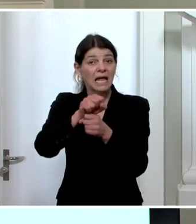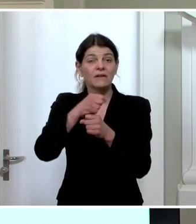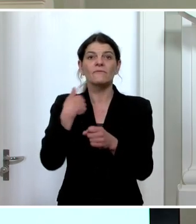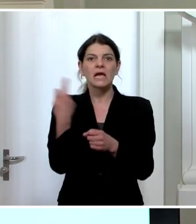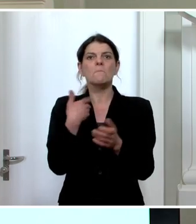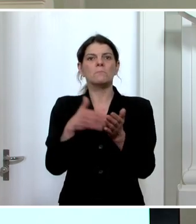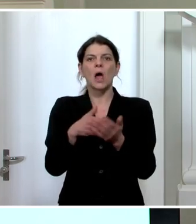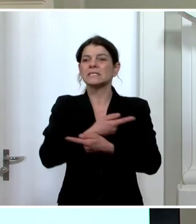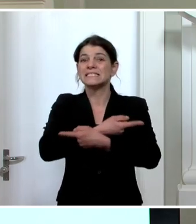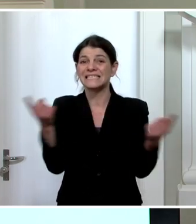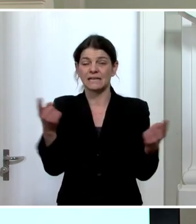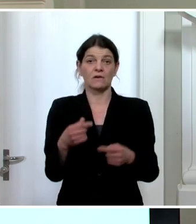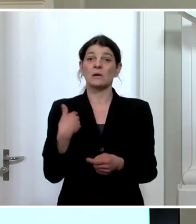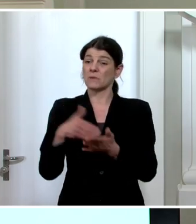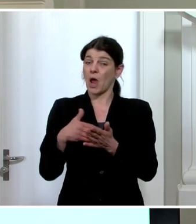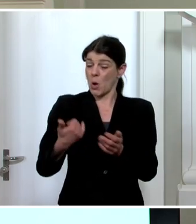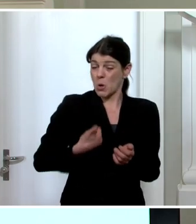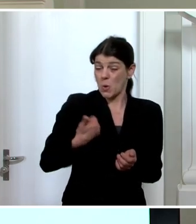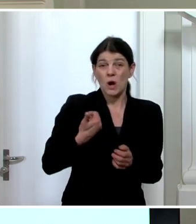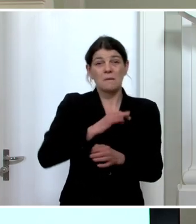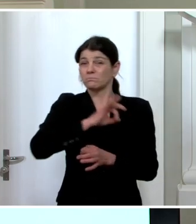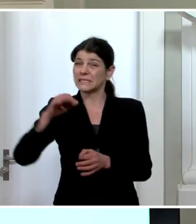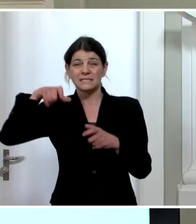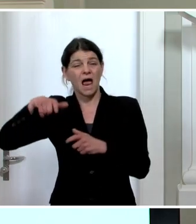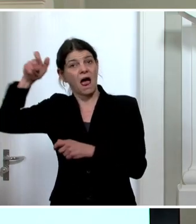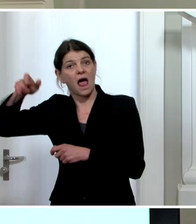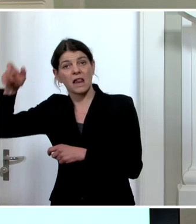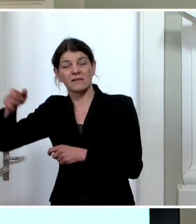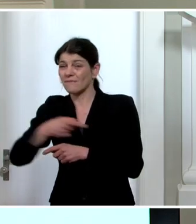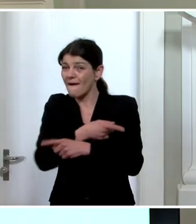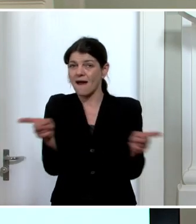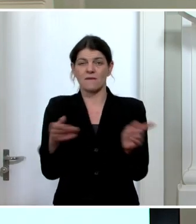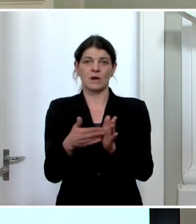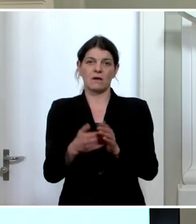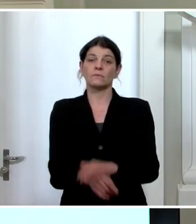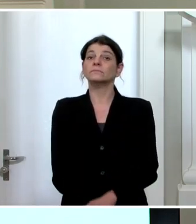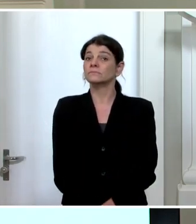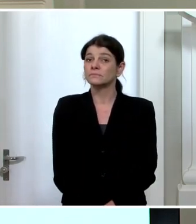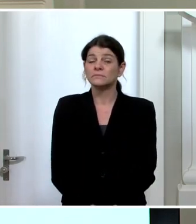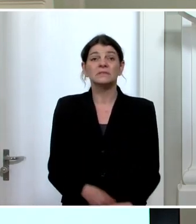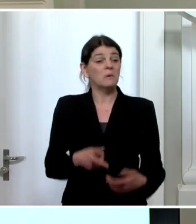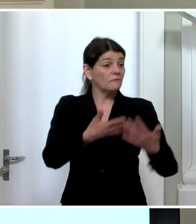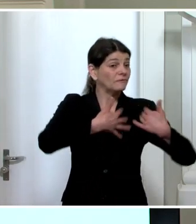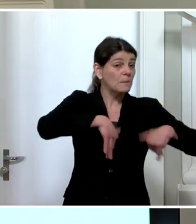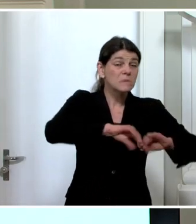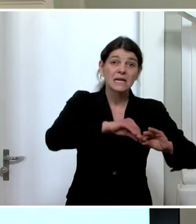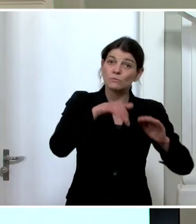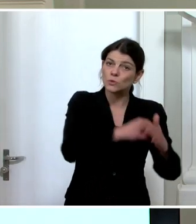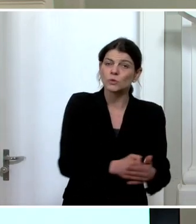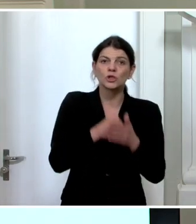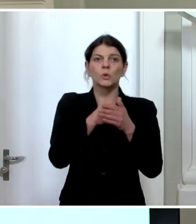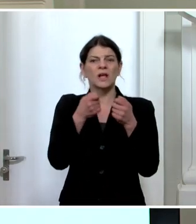brauchen alle Generationen, von den Jüngsten bis zu den Ältesten, von den Familien hin bis zu